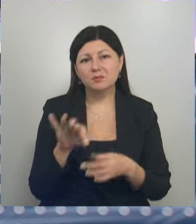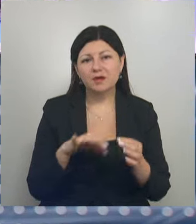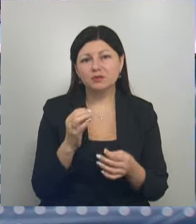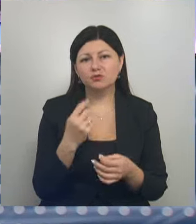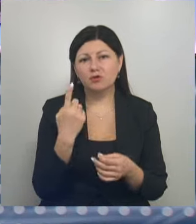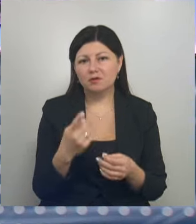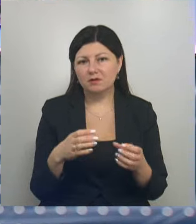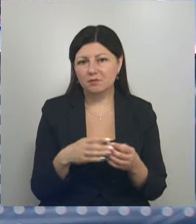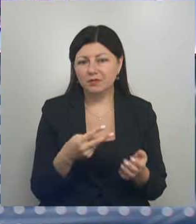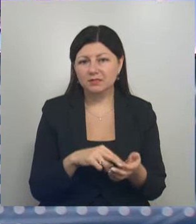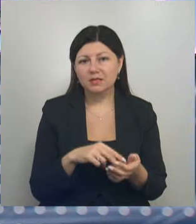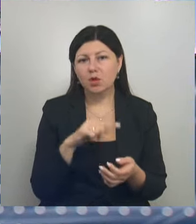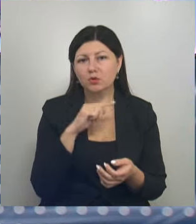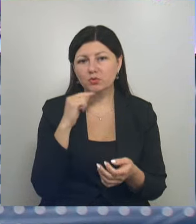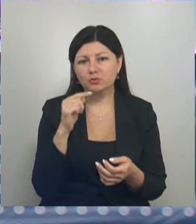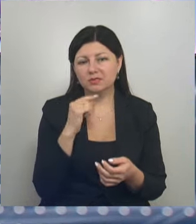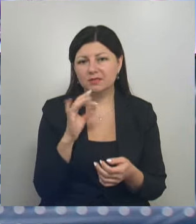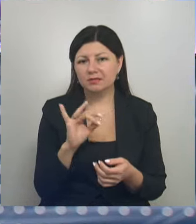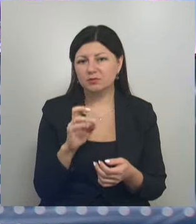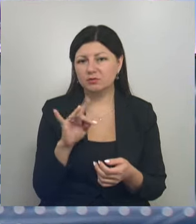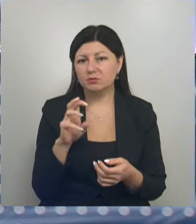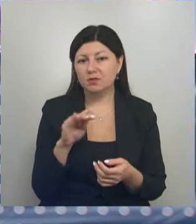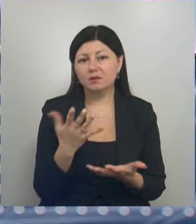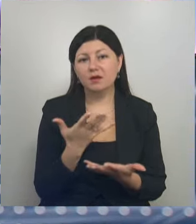одна компания «Русский инструмент». Какие